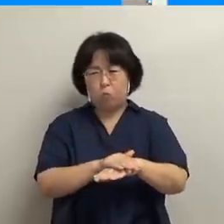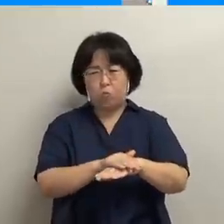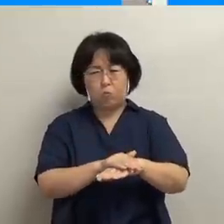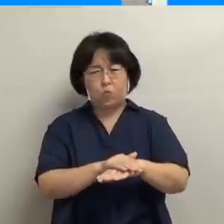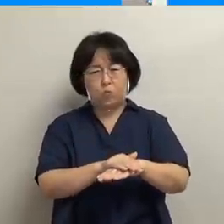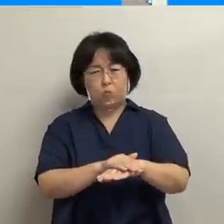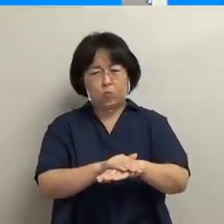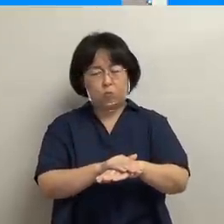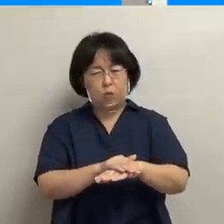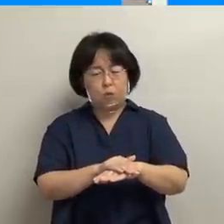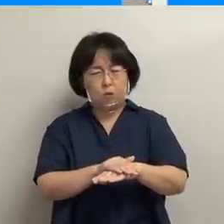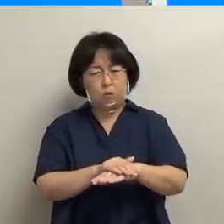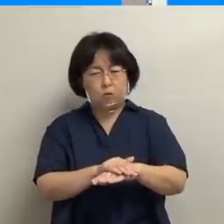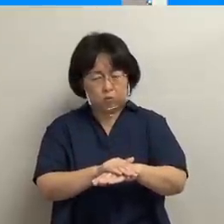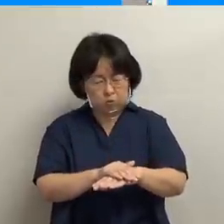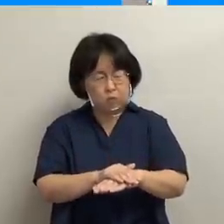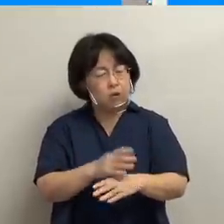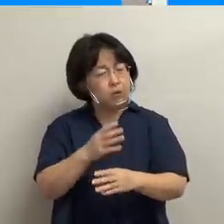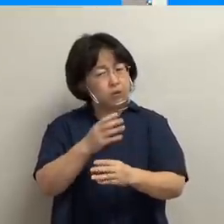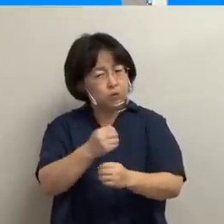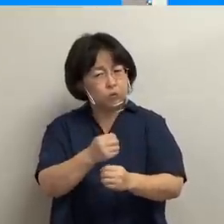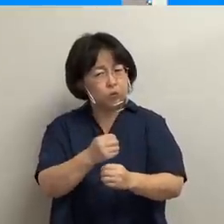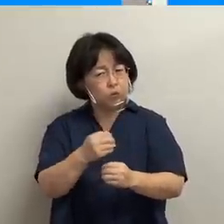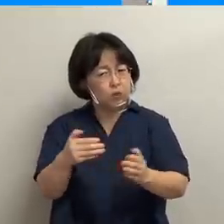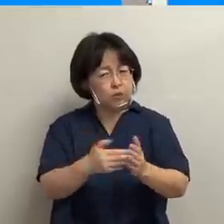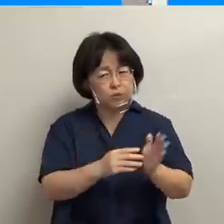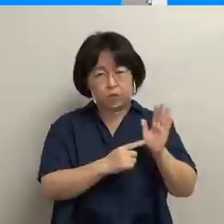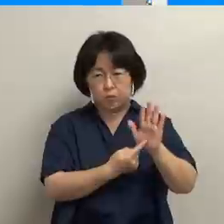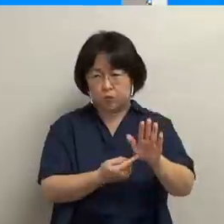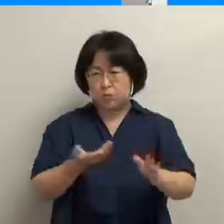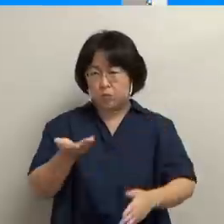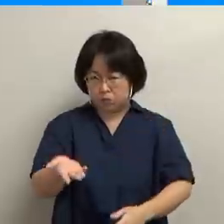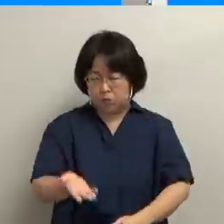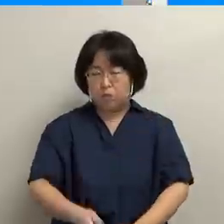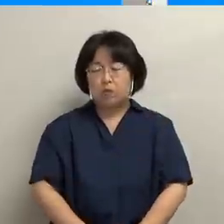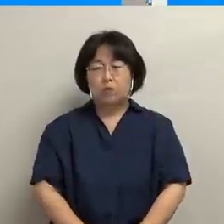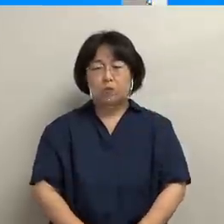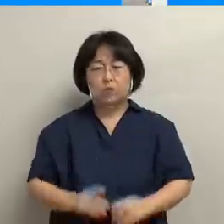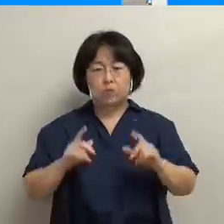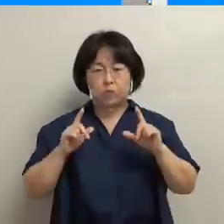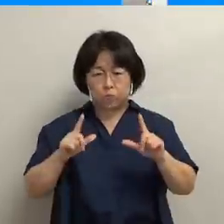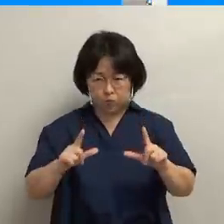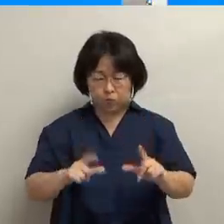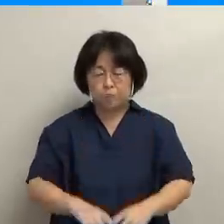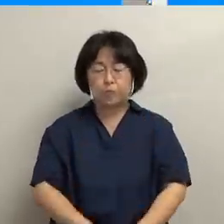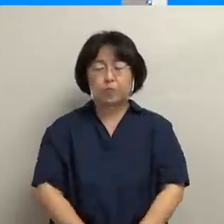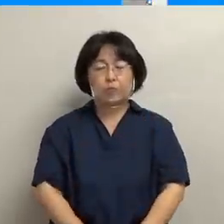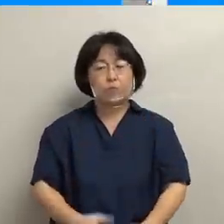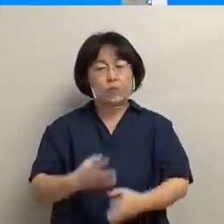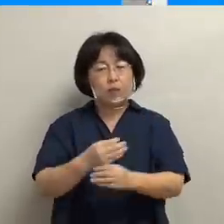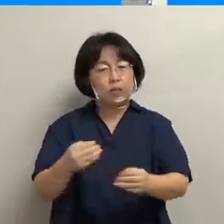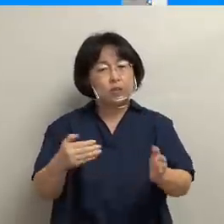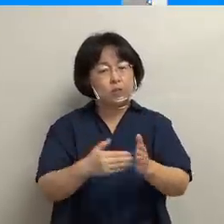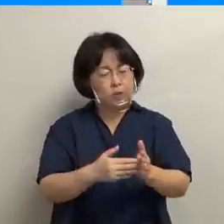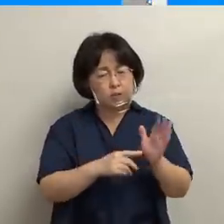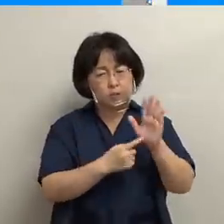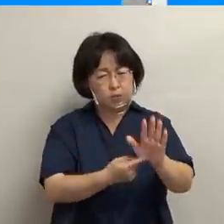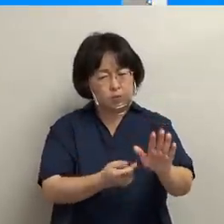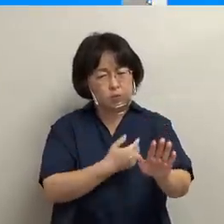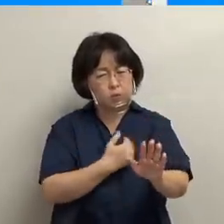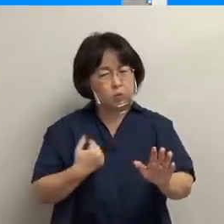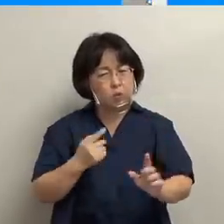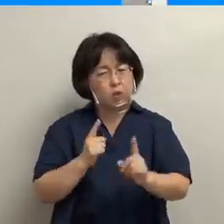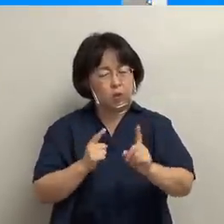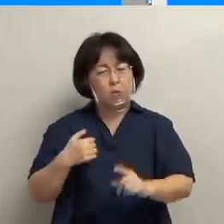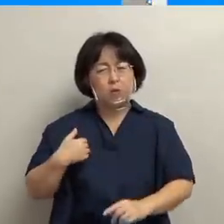いったことはいつ頃までに幸を示しになりた入っているあのそれはまだいつまでに示せるかってのわかんないんですけど議論はもう始めようと思います